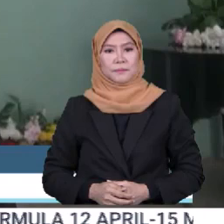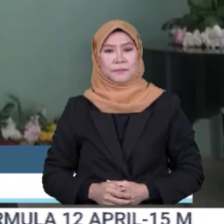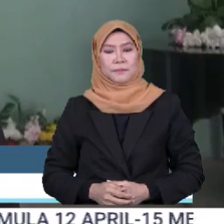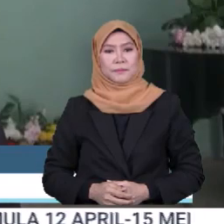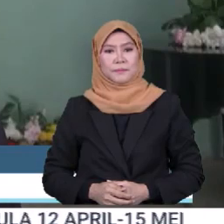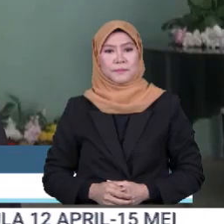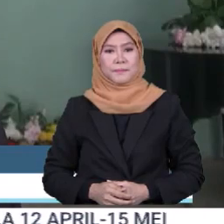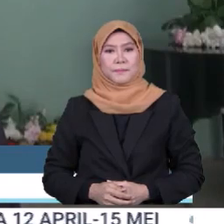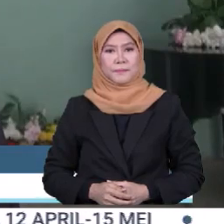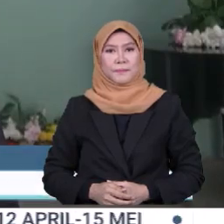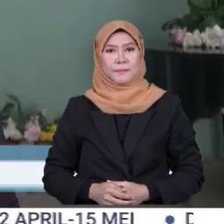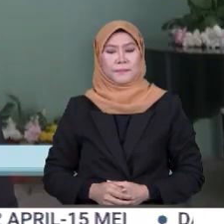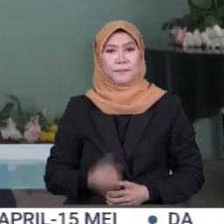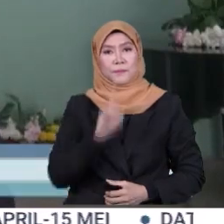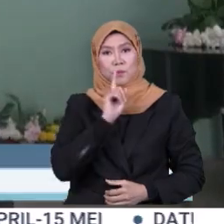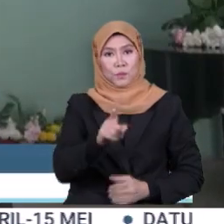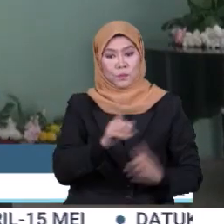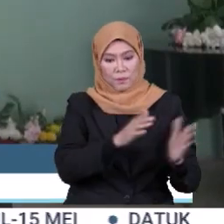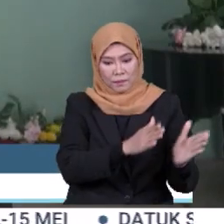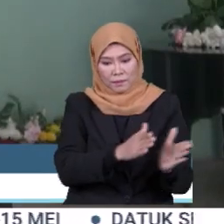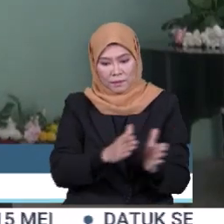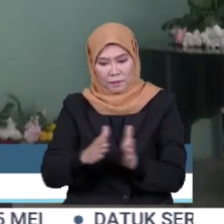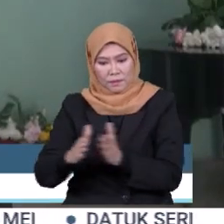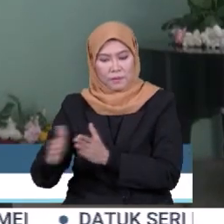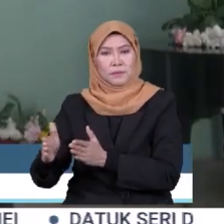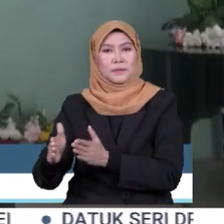Kita merancang atau